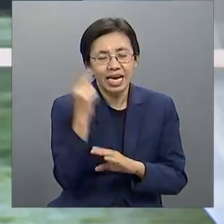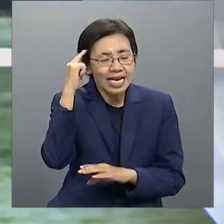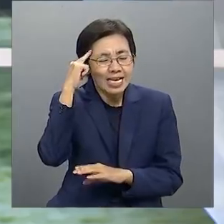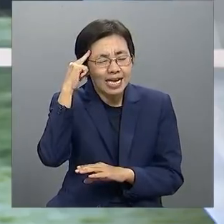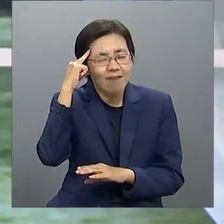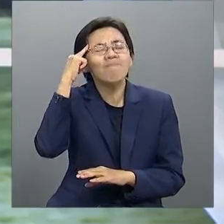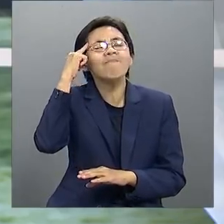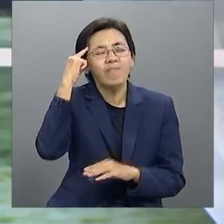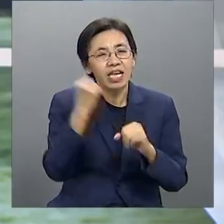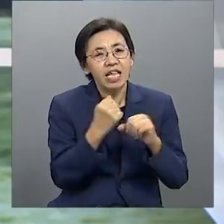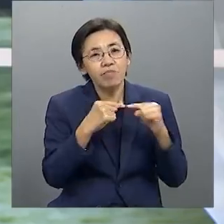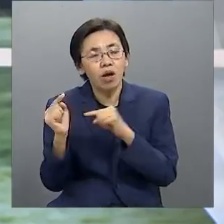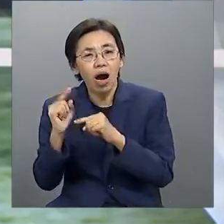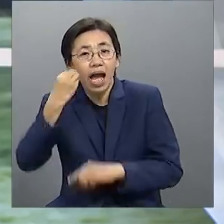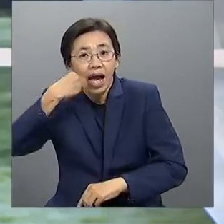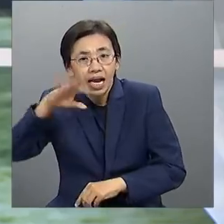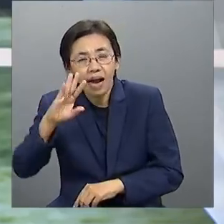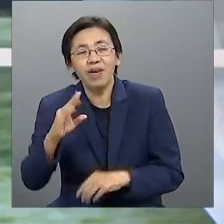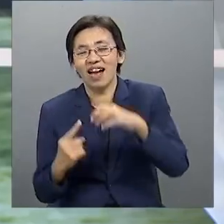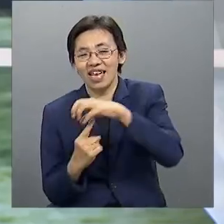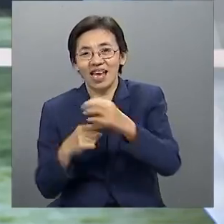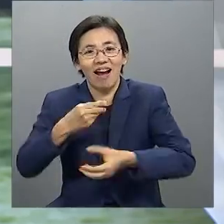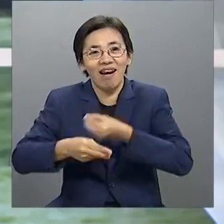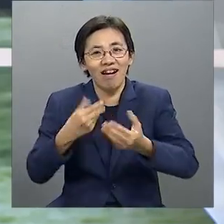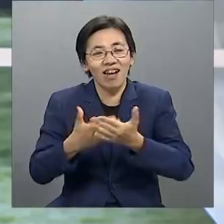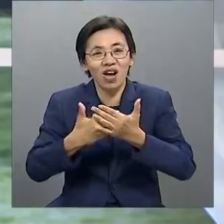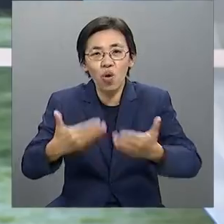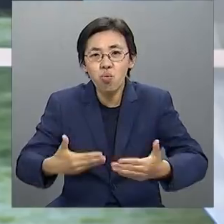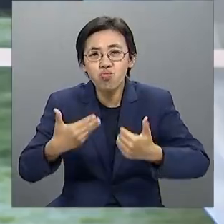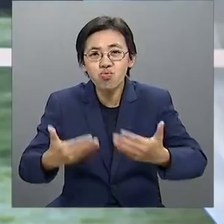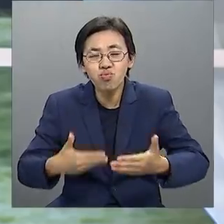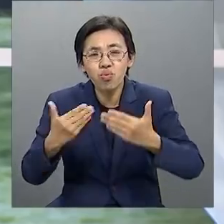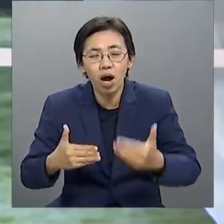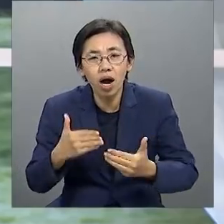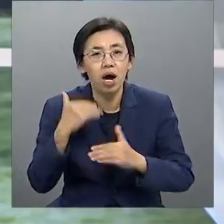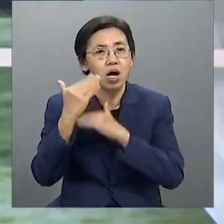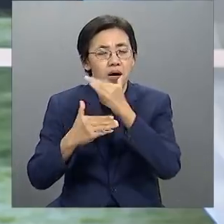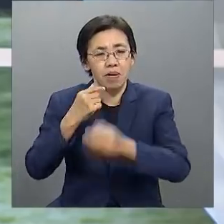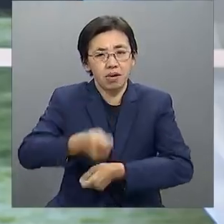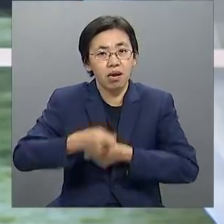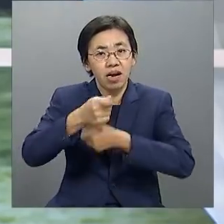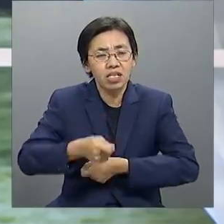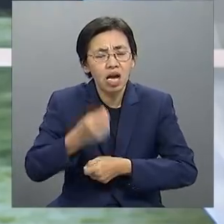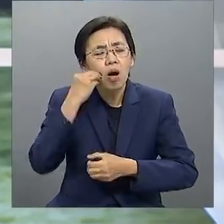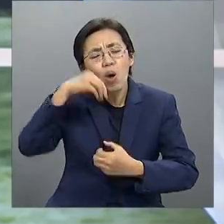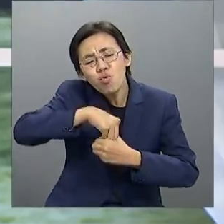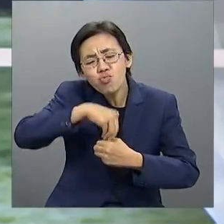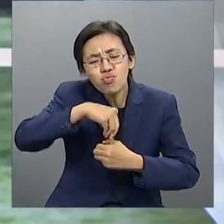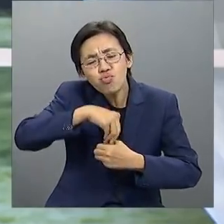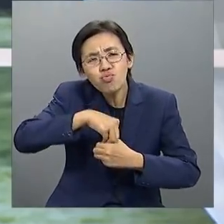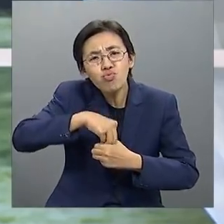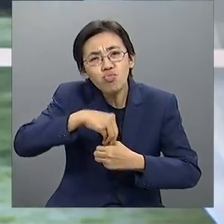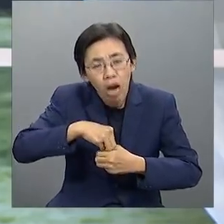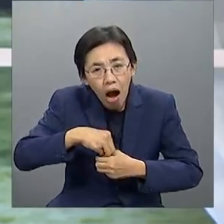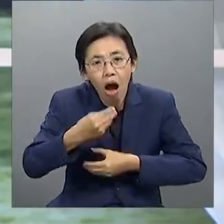เกิดเพราะเห็ดฟางขายสร้างรายได้แล้วต่อยอดการทำเกษตรอยู่ที่บ้านไม่ต้องไปไหนแล้วก็ทำในรูปแบบปลอดสารพิษ